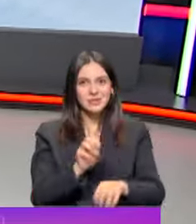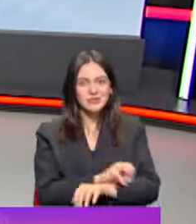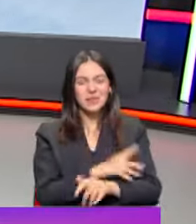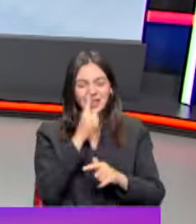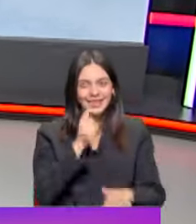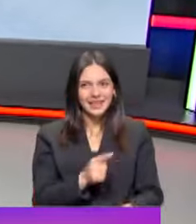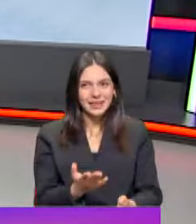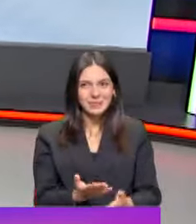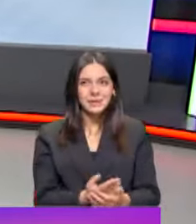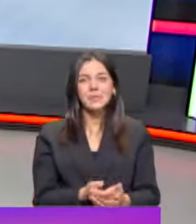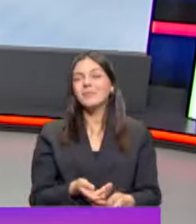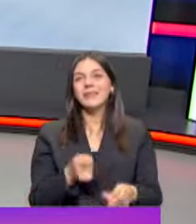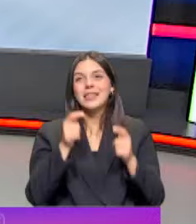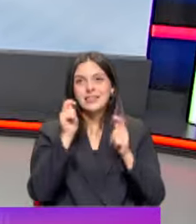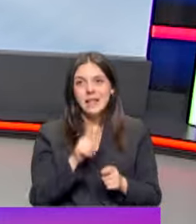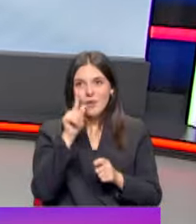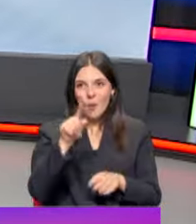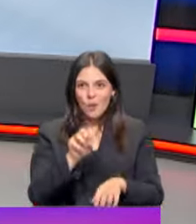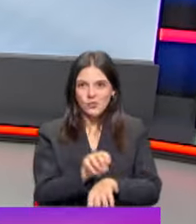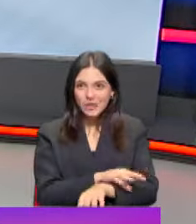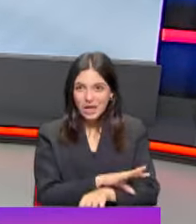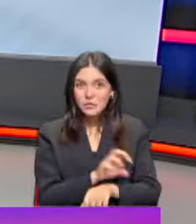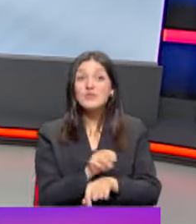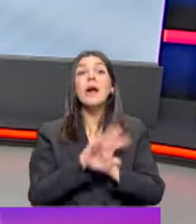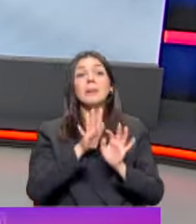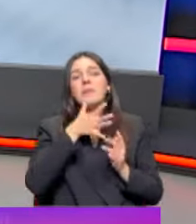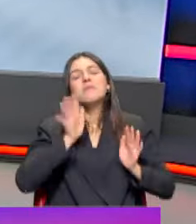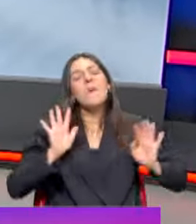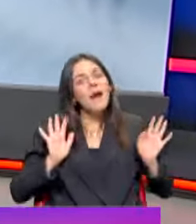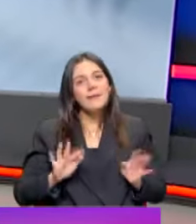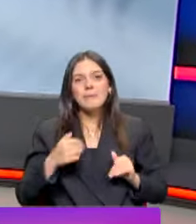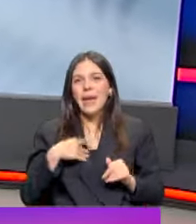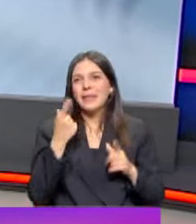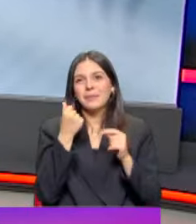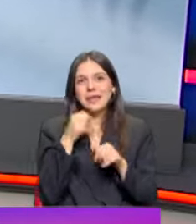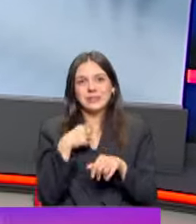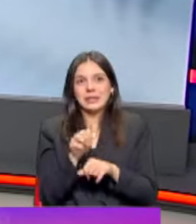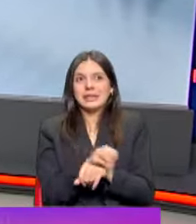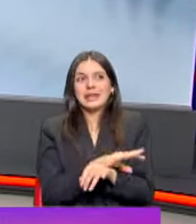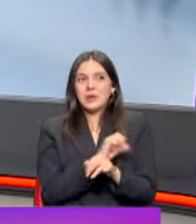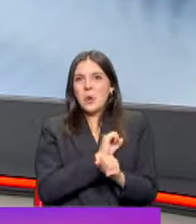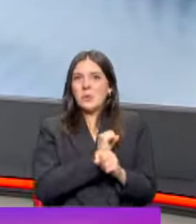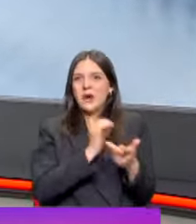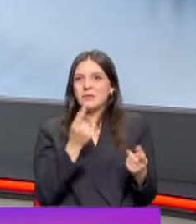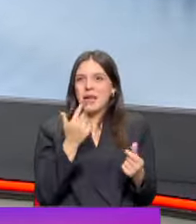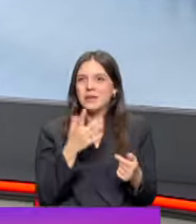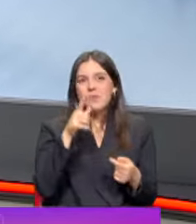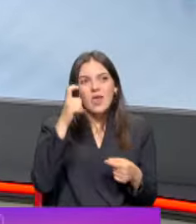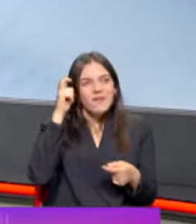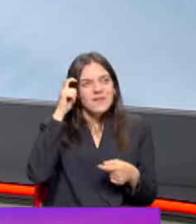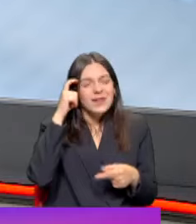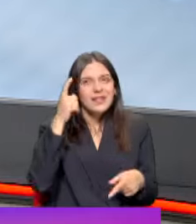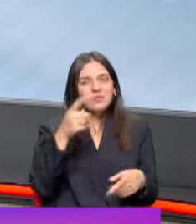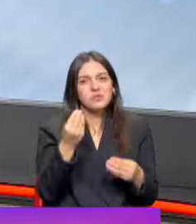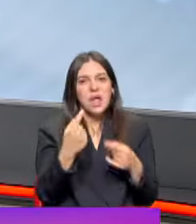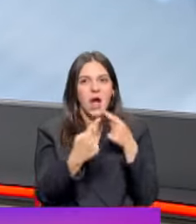duygulandığına? Gerçekten o duygulandı mı duygulanmadı mı bilmiyorum ama ben biraz ürperiyorum açıkçası. Bu kadar mantıklı